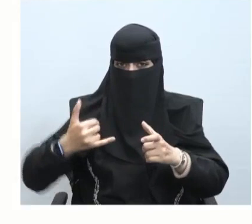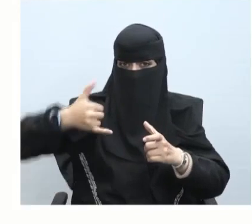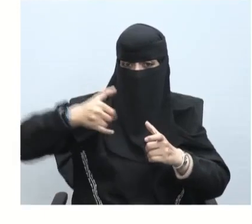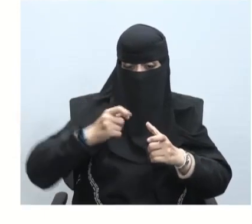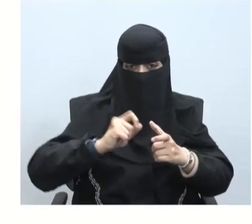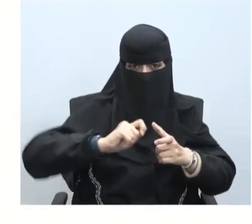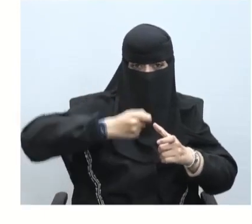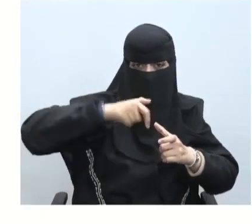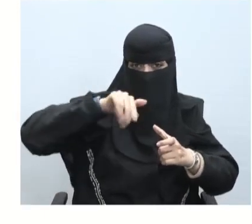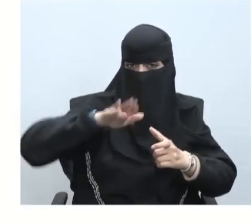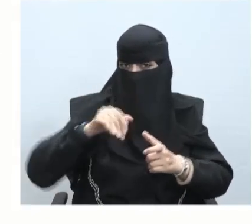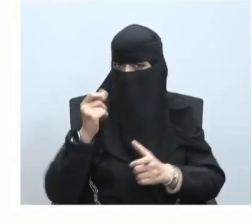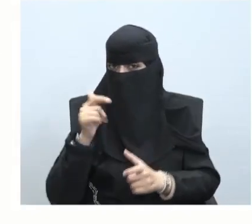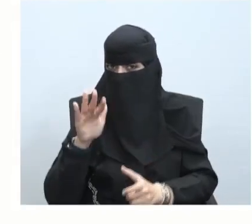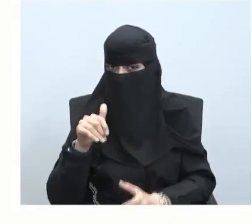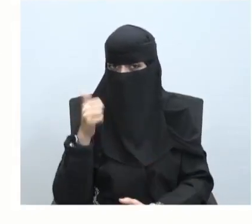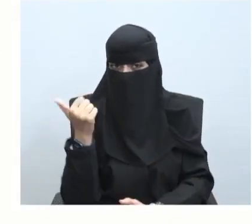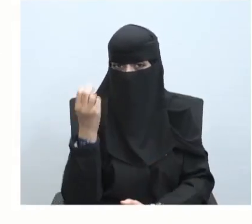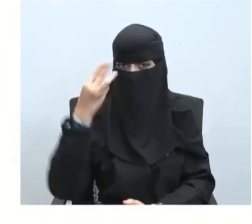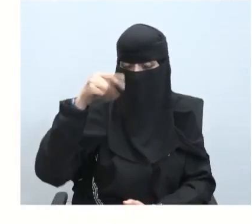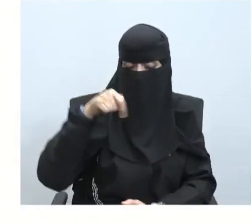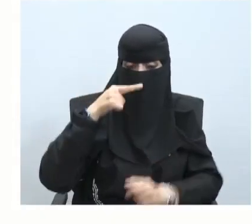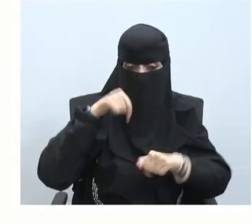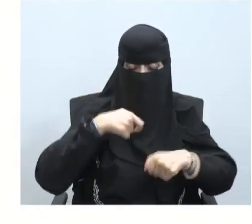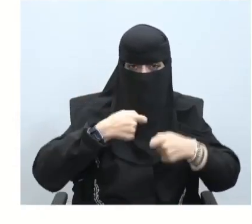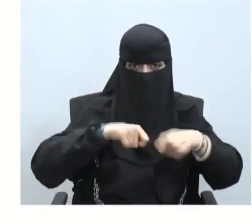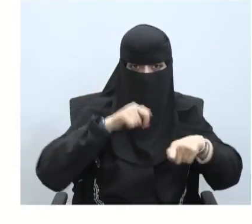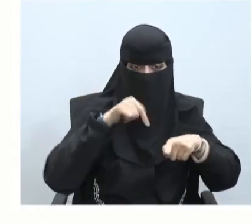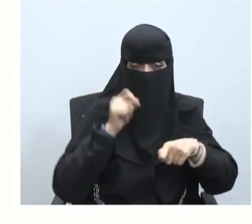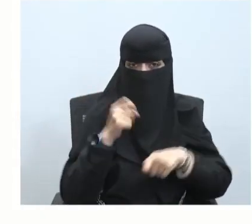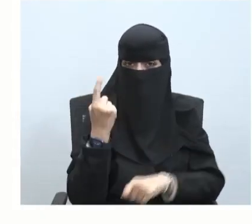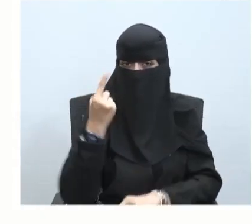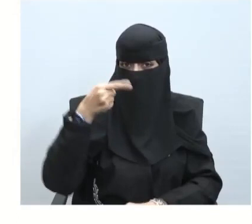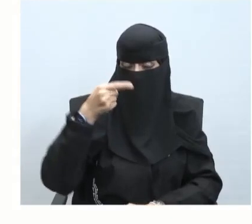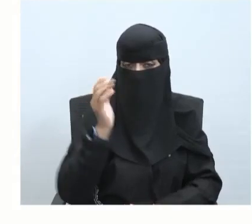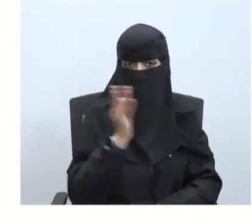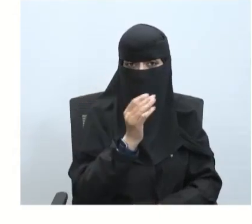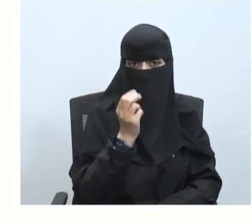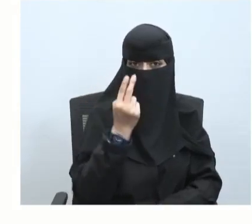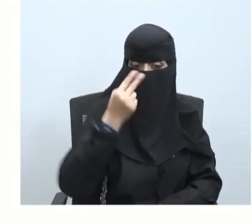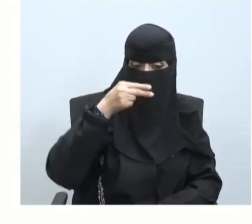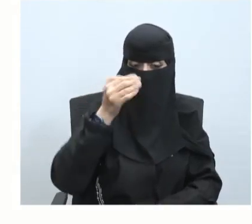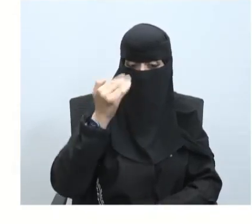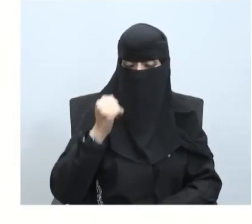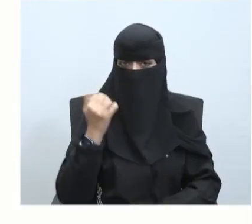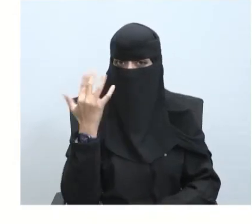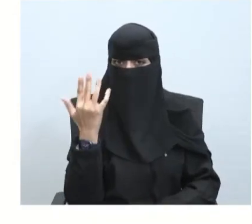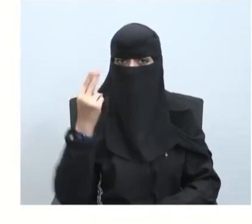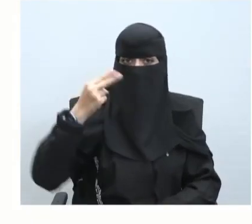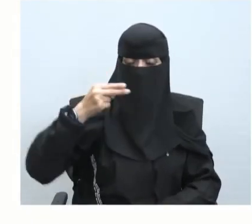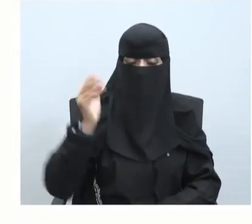36 ريالا الان نقوم بعد النقود عشره عشرون 25